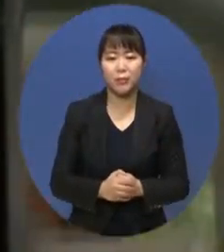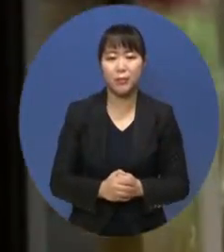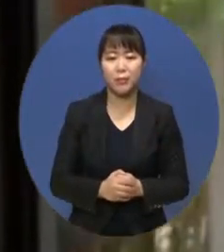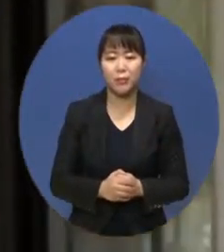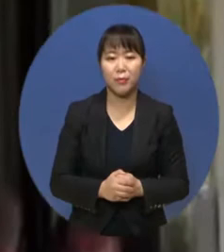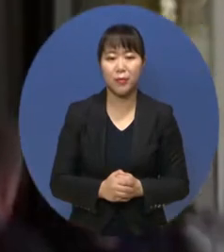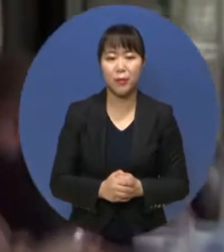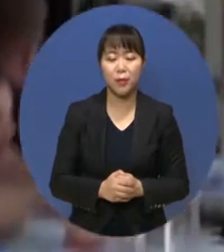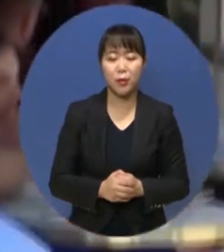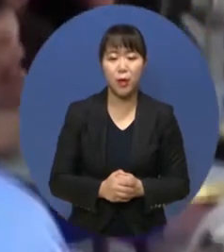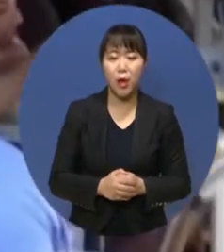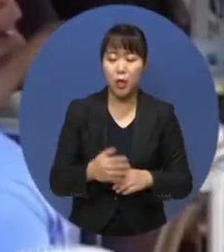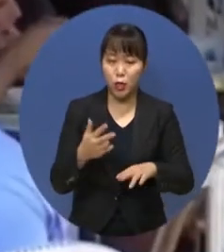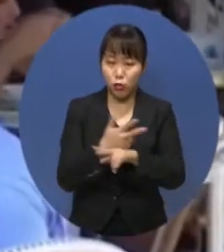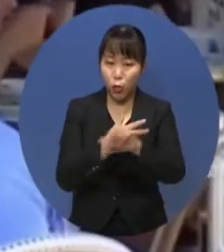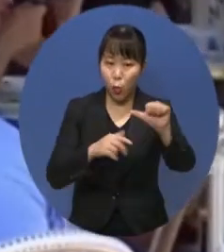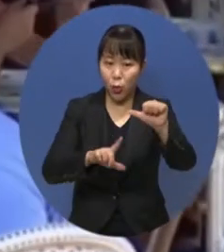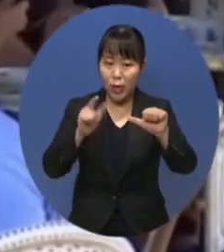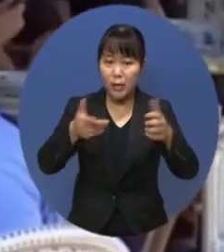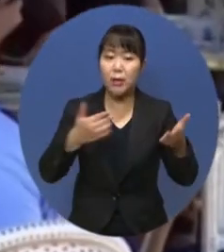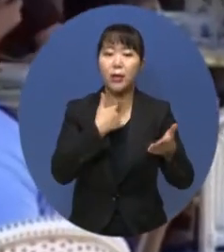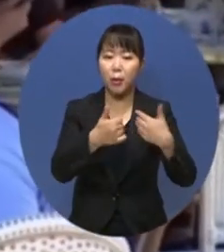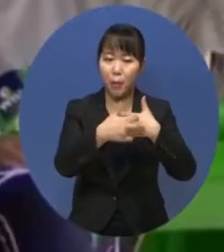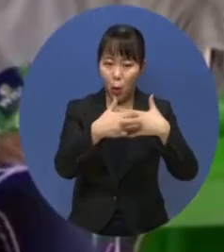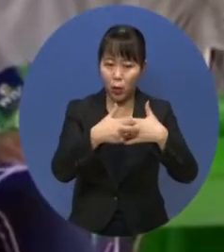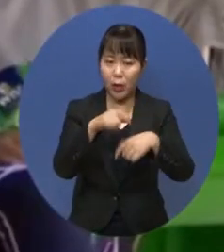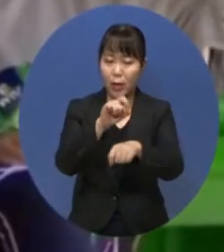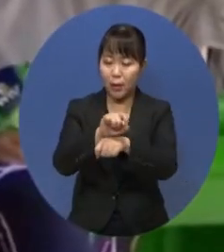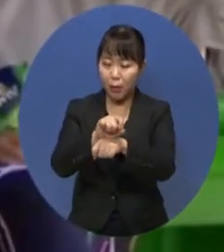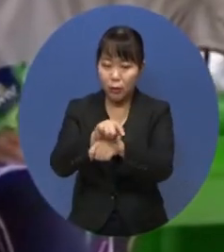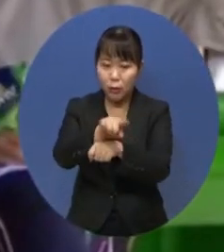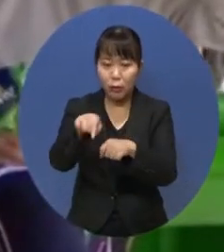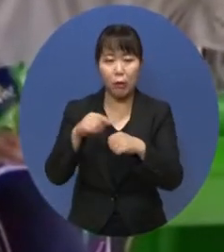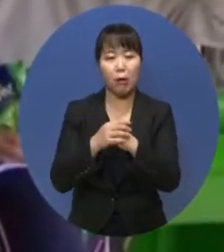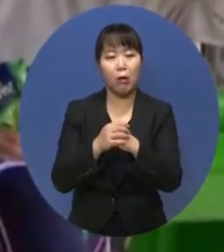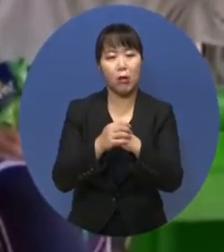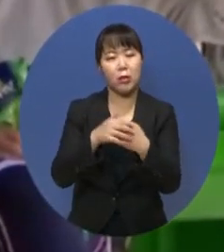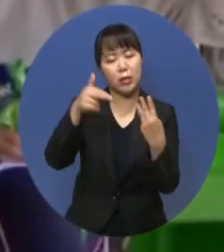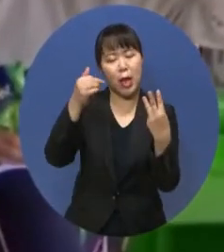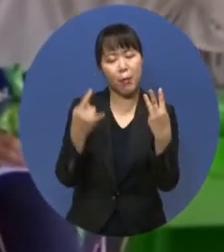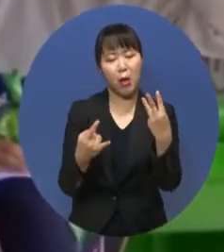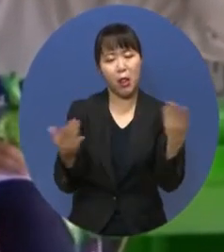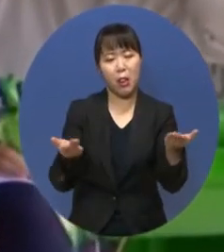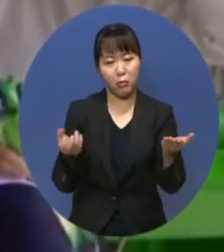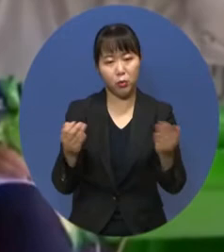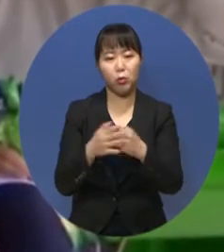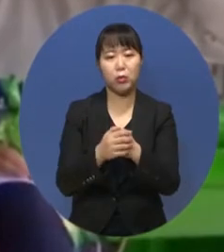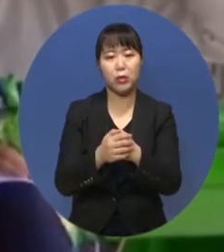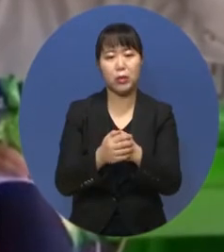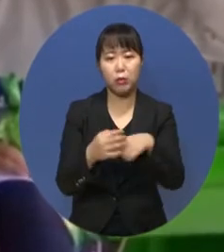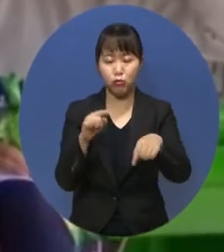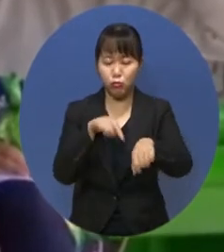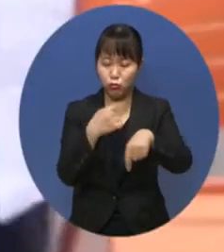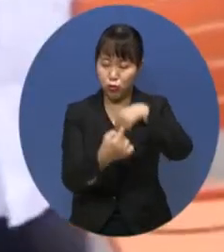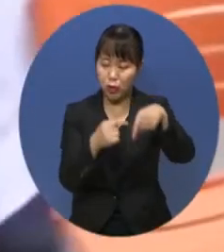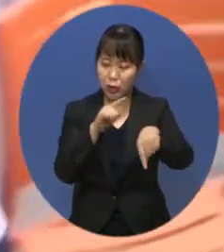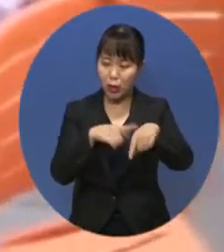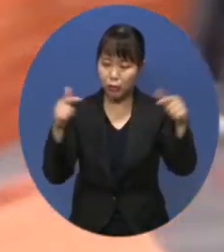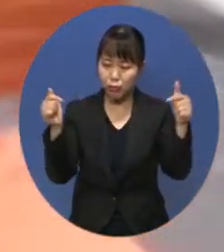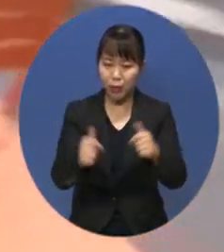주 5일이 당연했던 병원이나 일반 사무실도 요일을 주 3회로 줄이거나 영업시간을 축소 했습니다